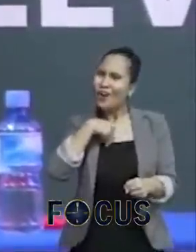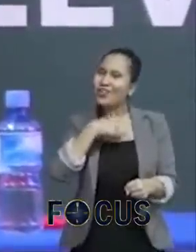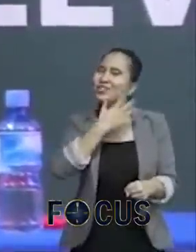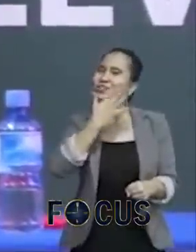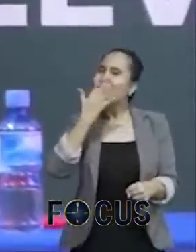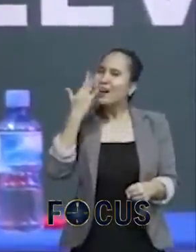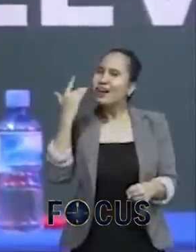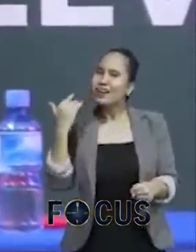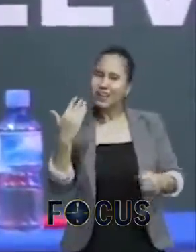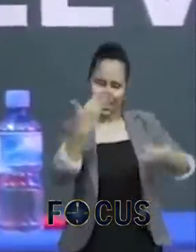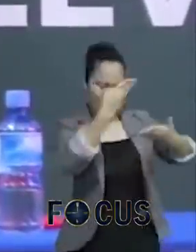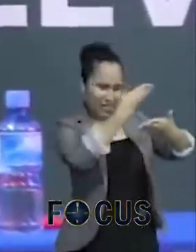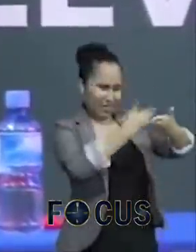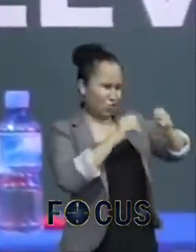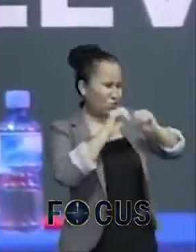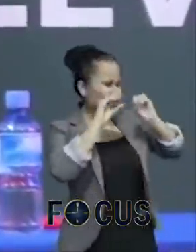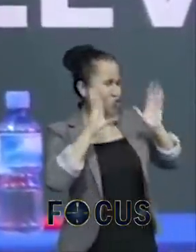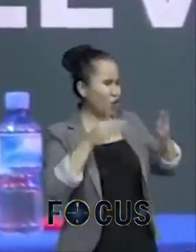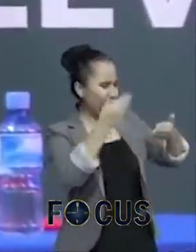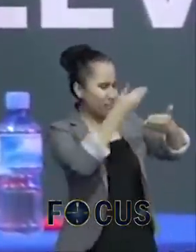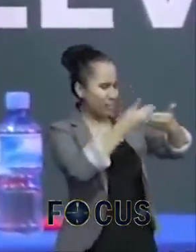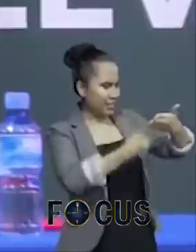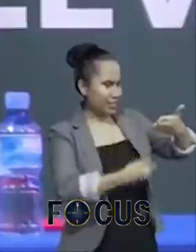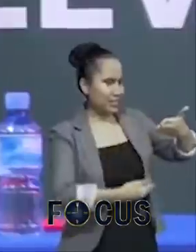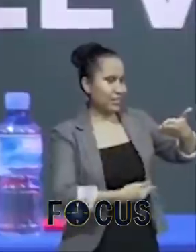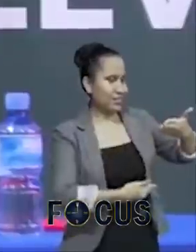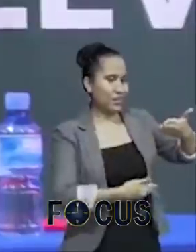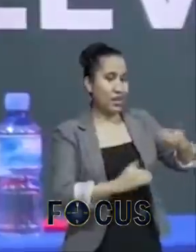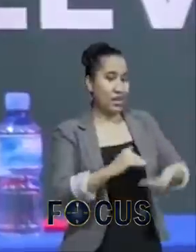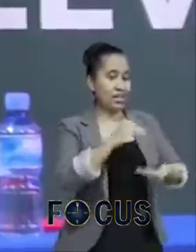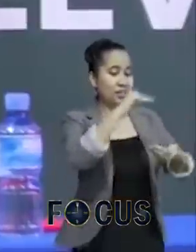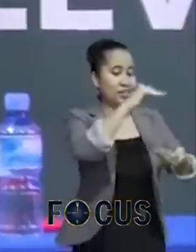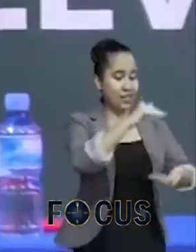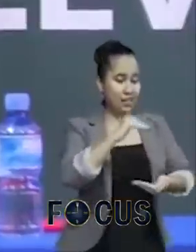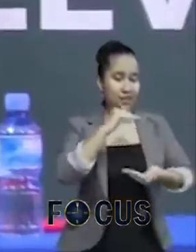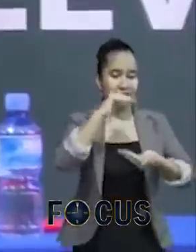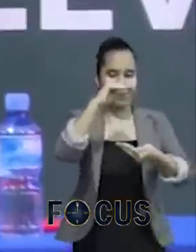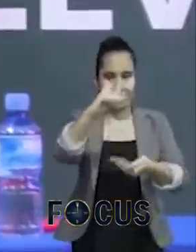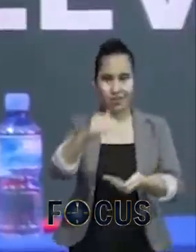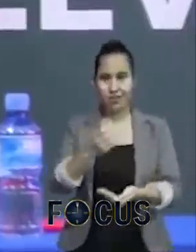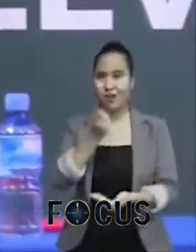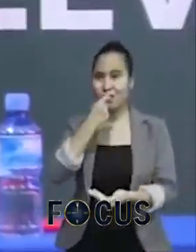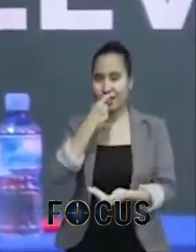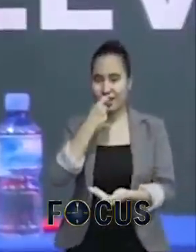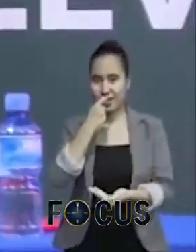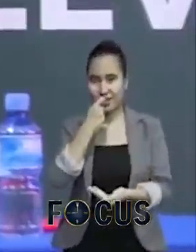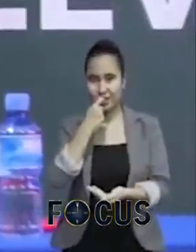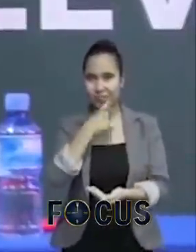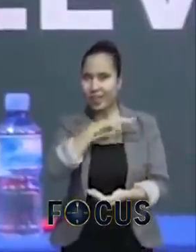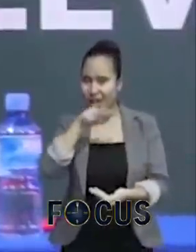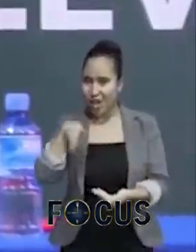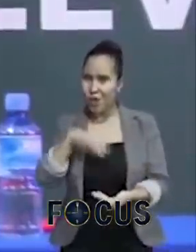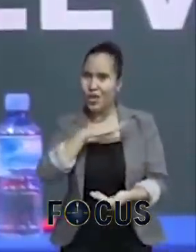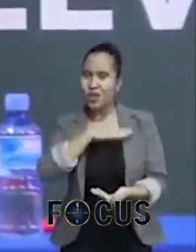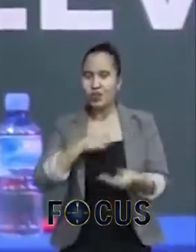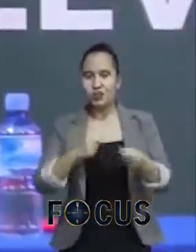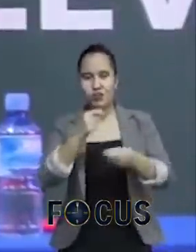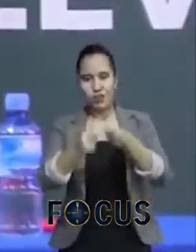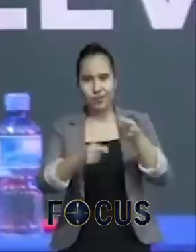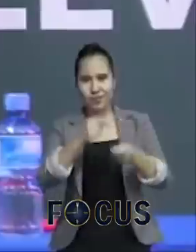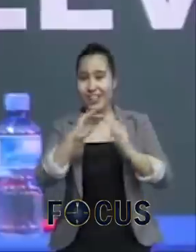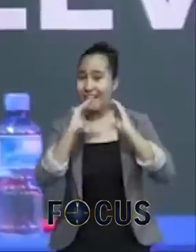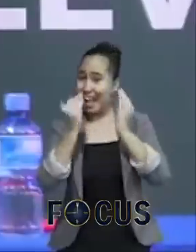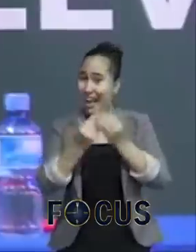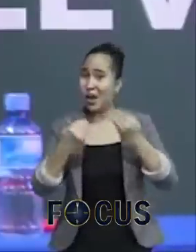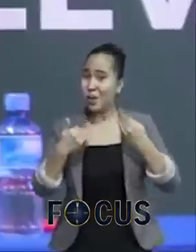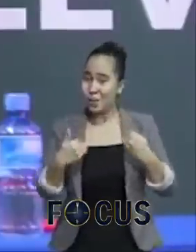overzichtelijk gi unu, so, in a distributief pakket. En zo so we zorgen ook toe dat alles